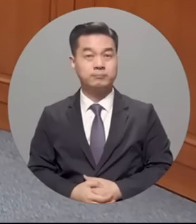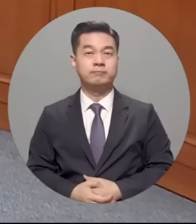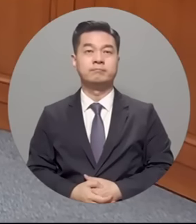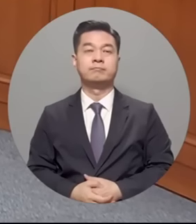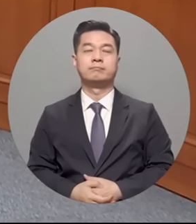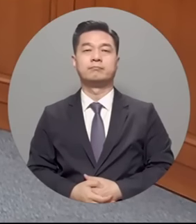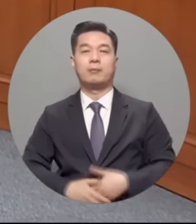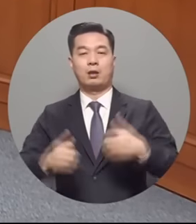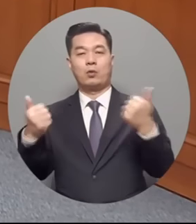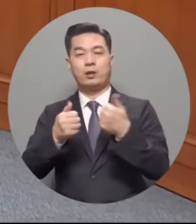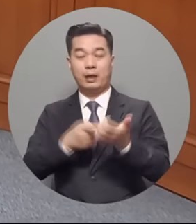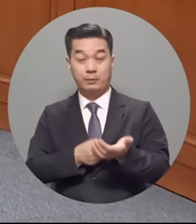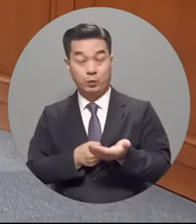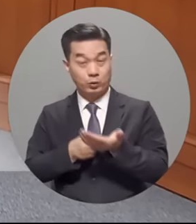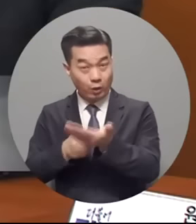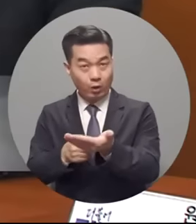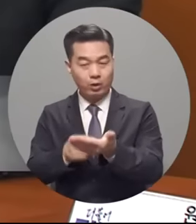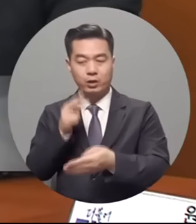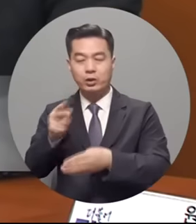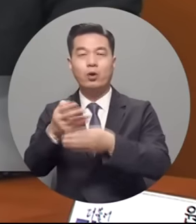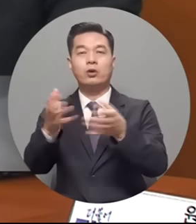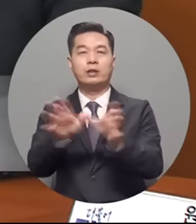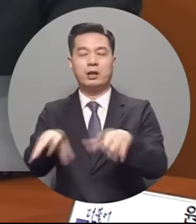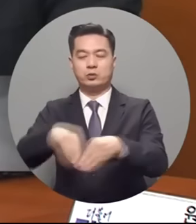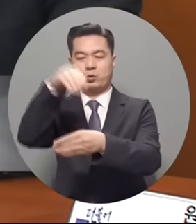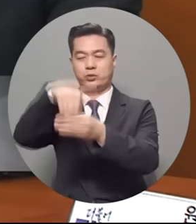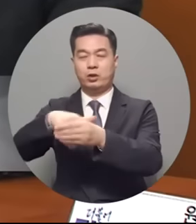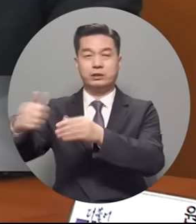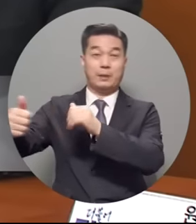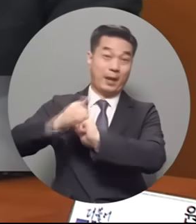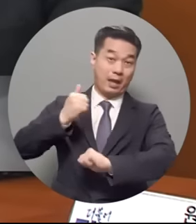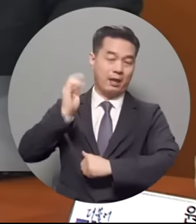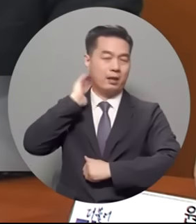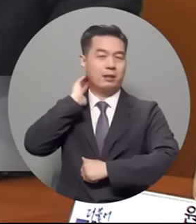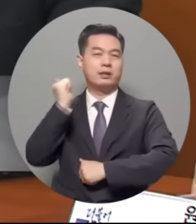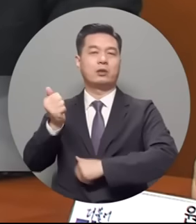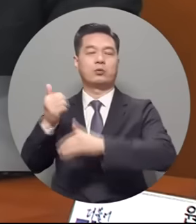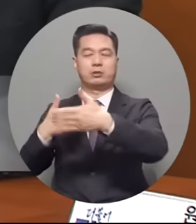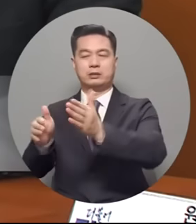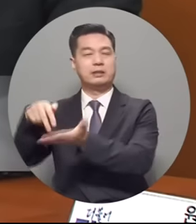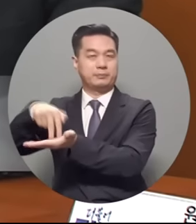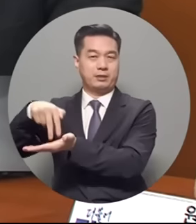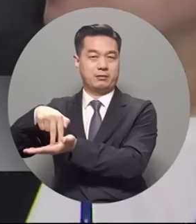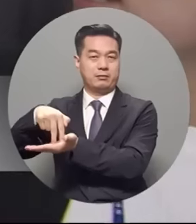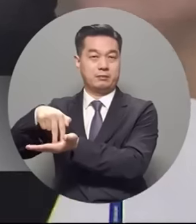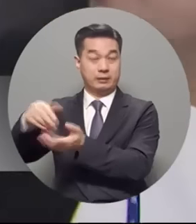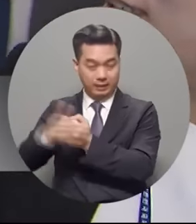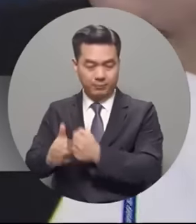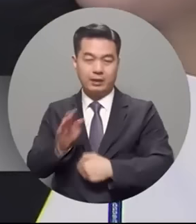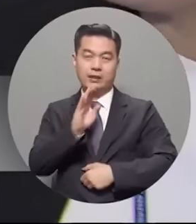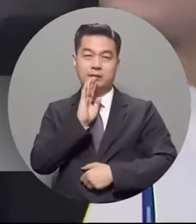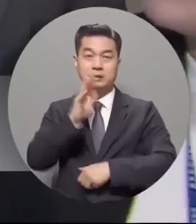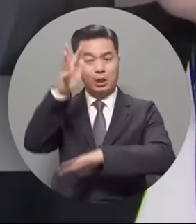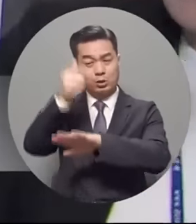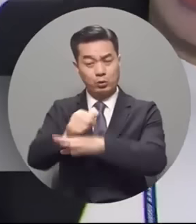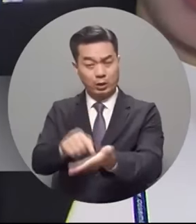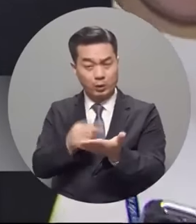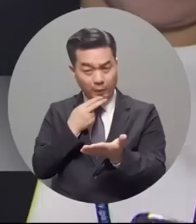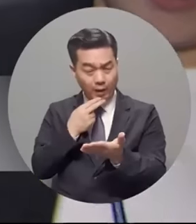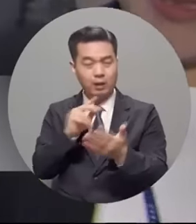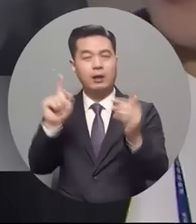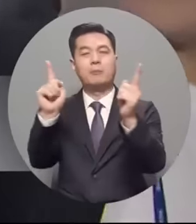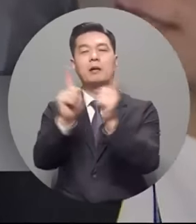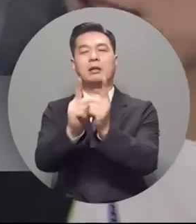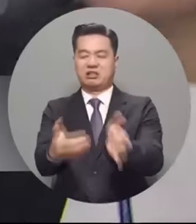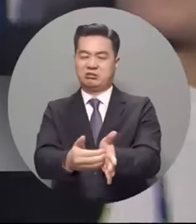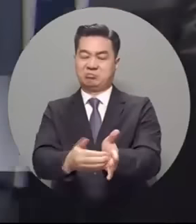회담을 요청한 측은 여당의 총선 참패로 위기에 몰린 대통령인 만큼 실질적 성과 없이 만남 자체만을